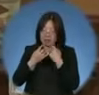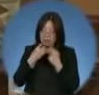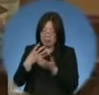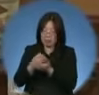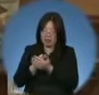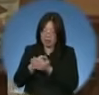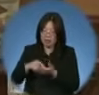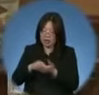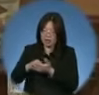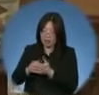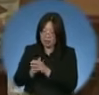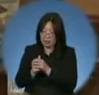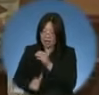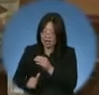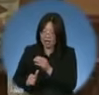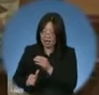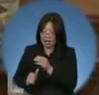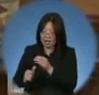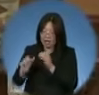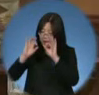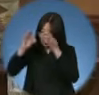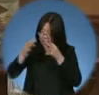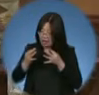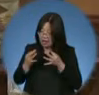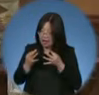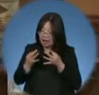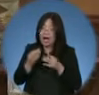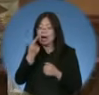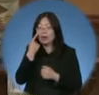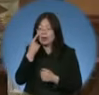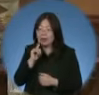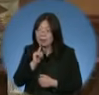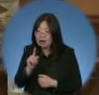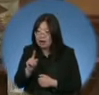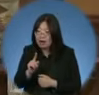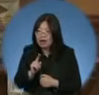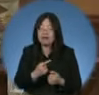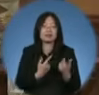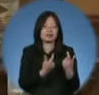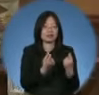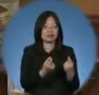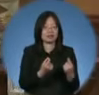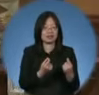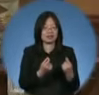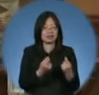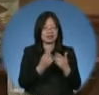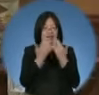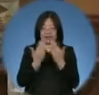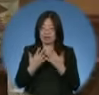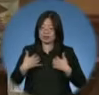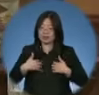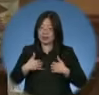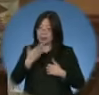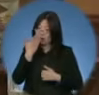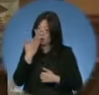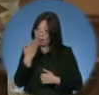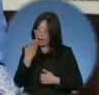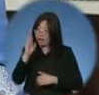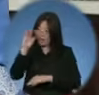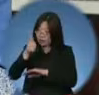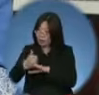받고 외로움 속에 빠져들고 있는 것은 아닌가 되돌아봐라. 예. 그럼 다 재밌어질 수 있습니까?